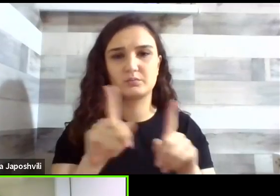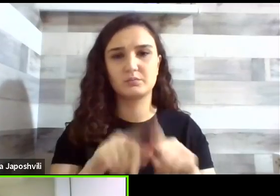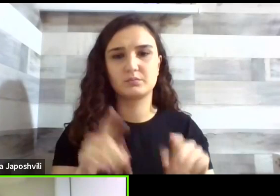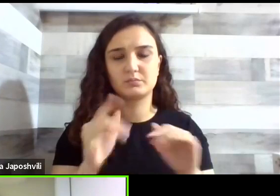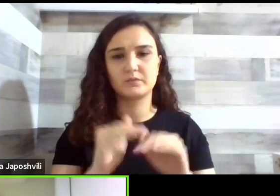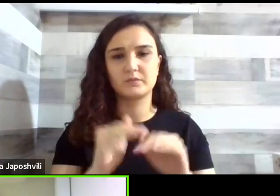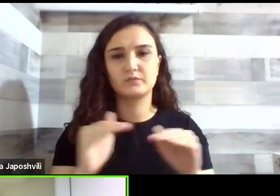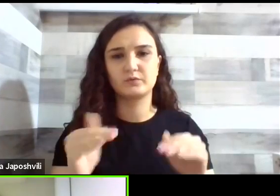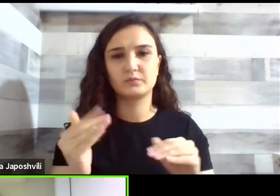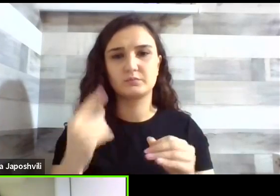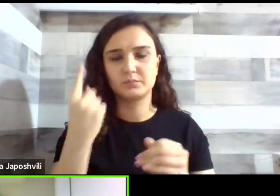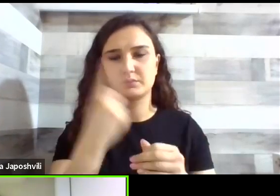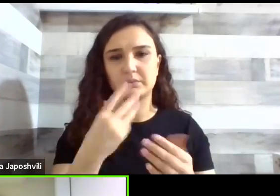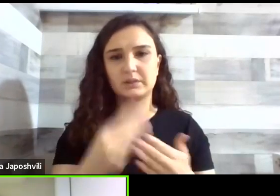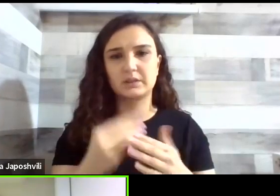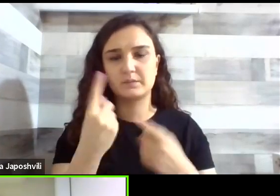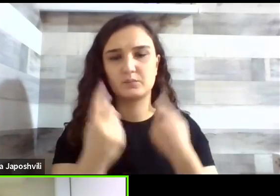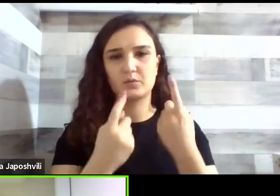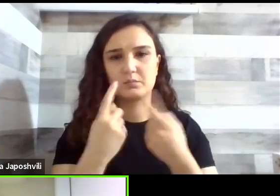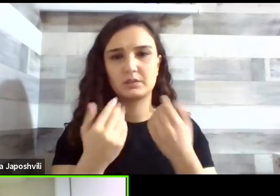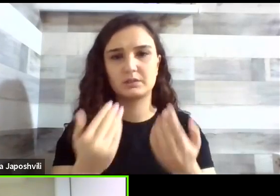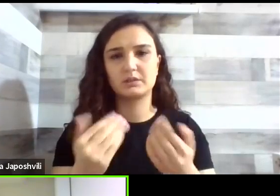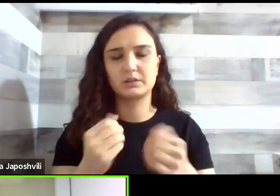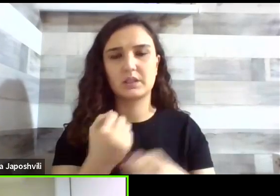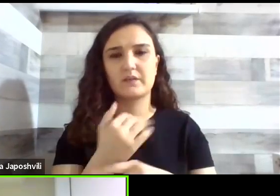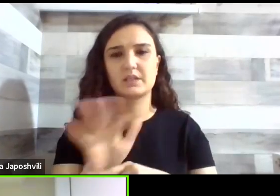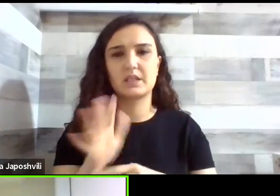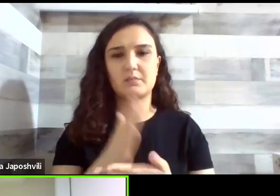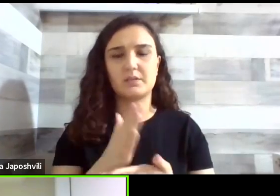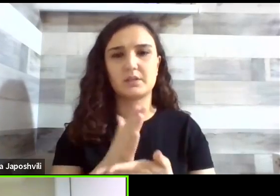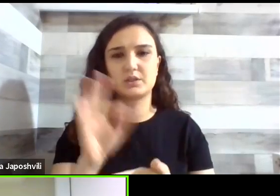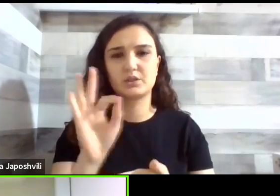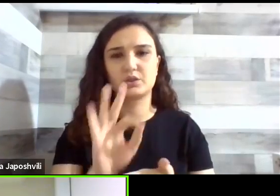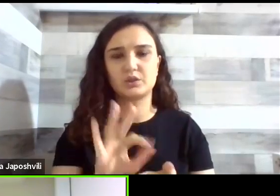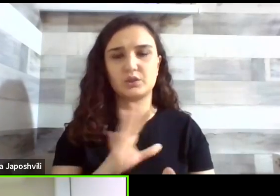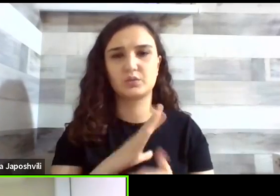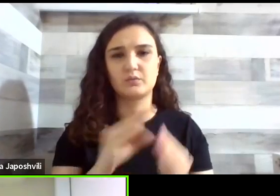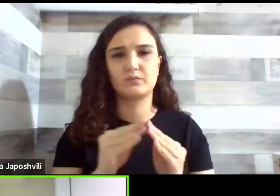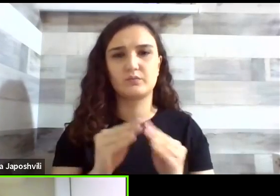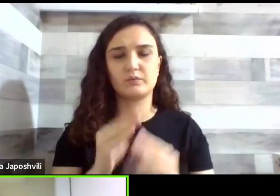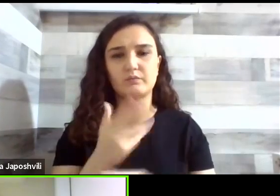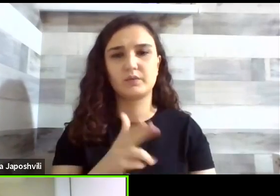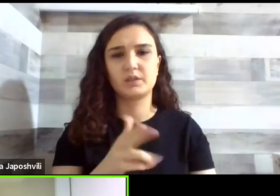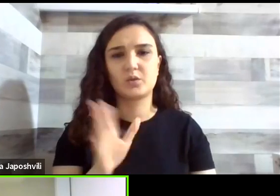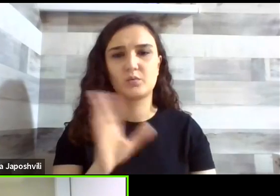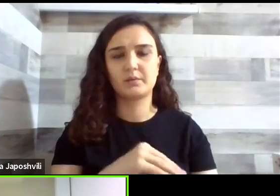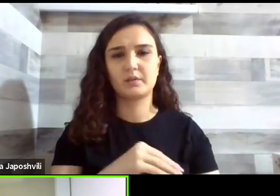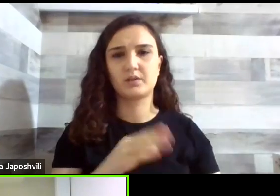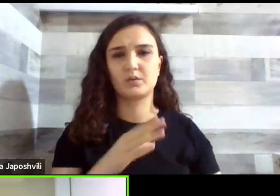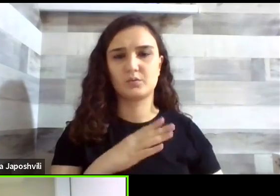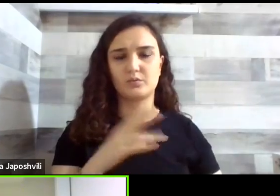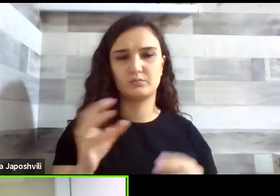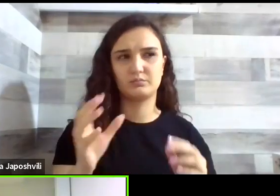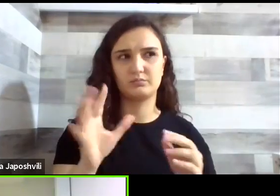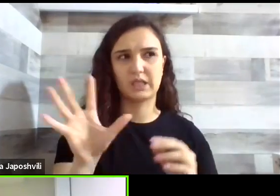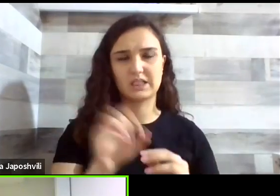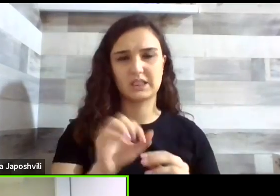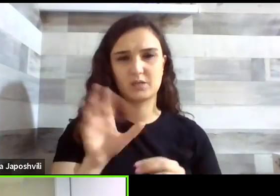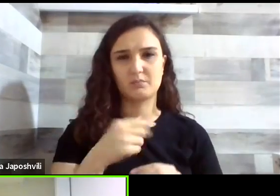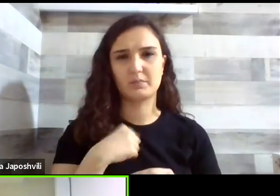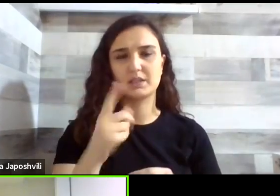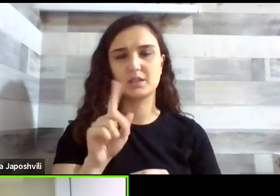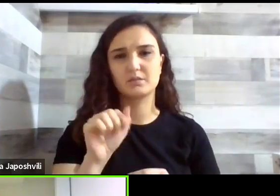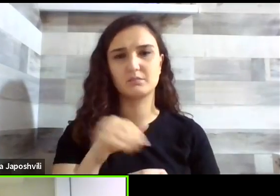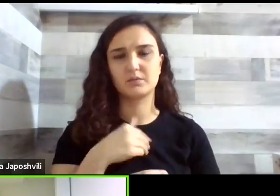ბავშვის პირადი ინფორმაციის გავრცელება ხდება, ხშირად იყო თქვა იგივე ვიდეოები გაზიარებული, ანუ მე ერთი რაც შემიძლია